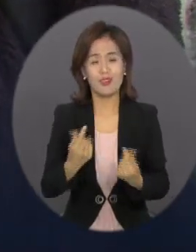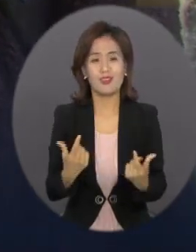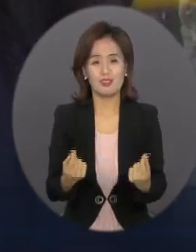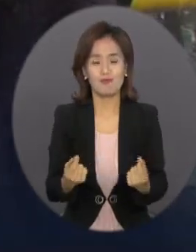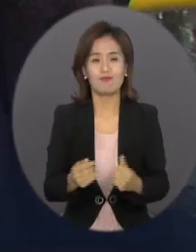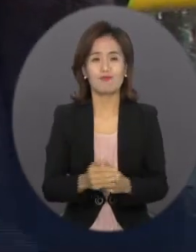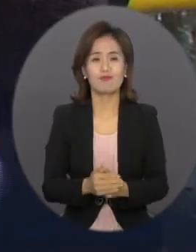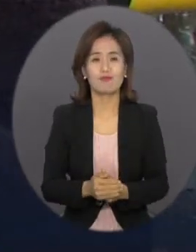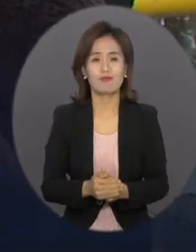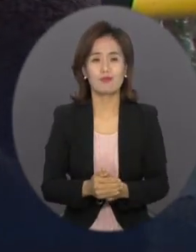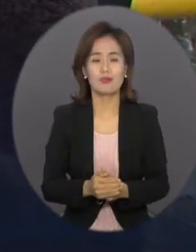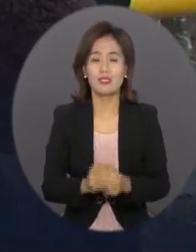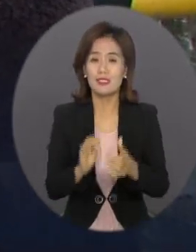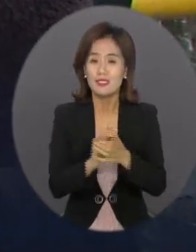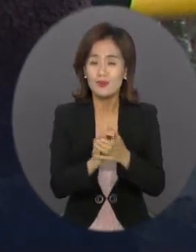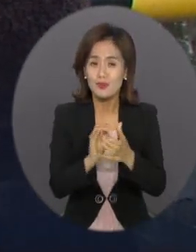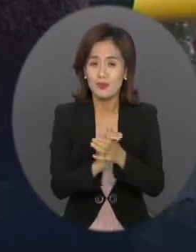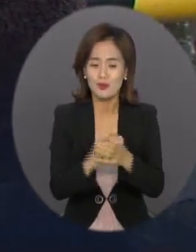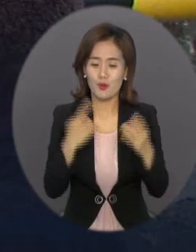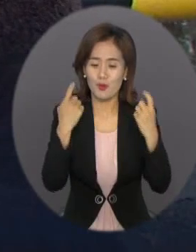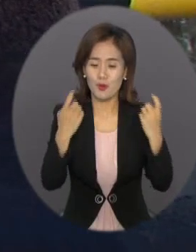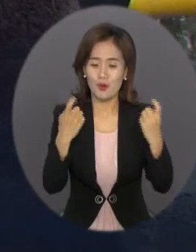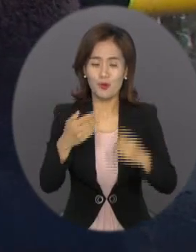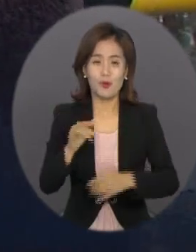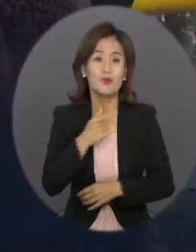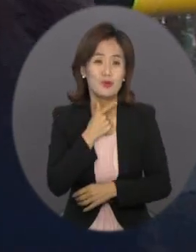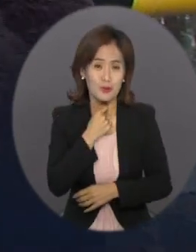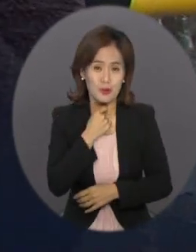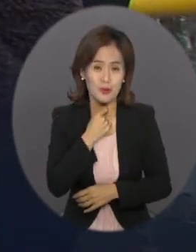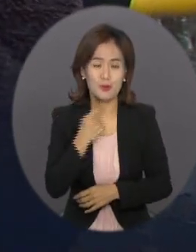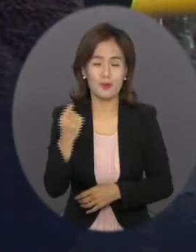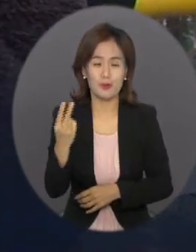그런 것 같아요. 애들이랑 글램핑도 가기로 했고